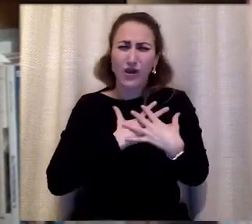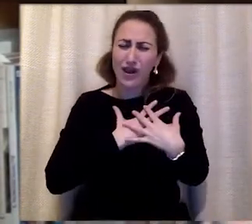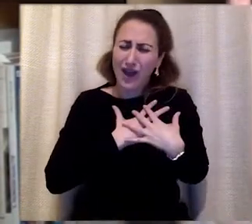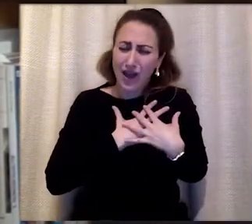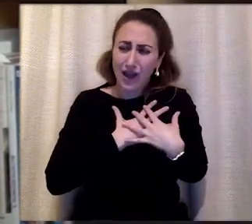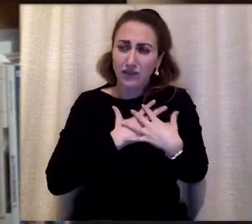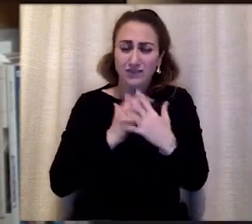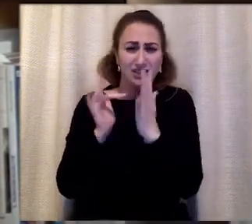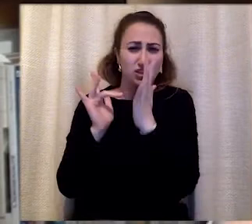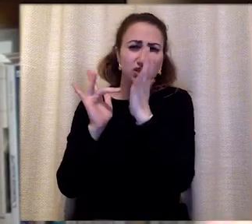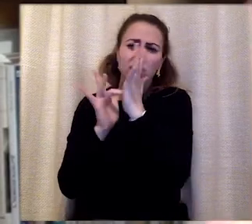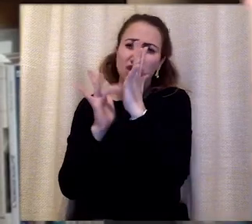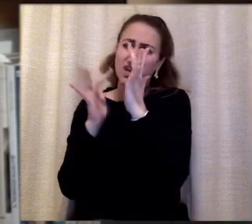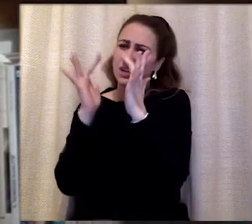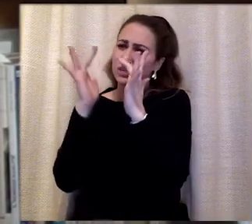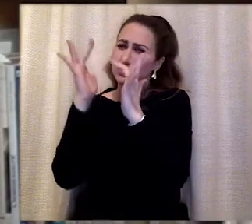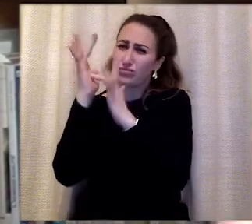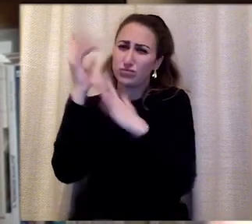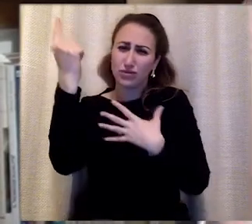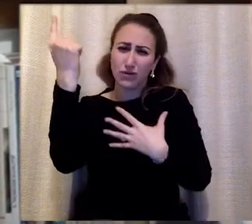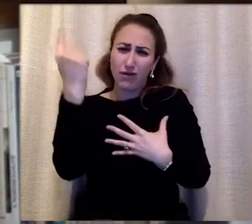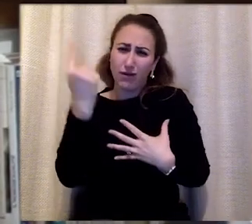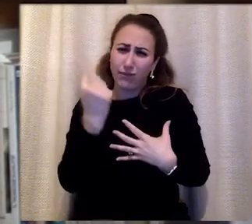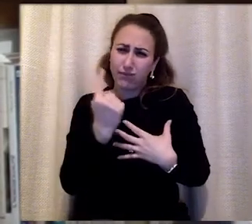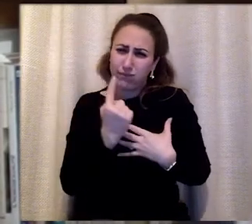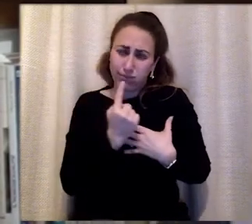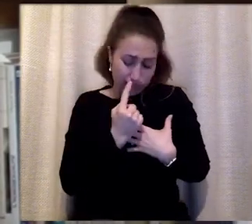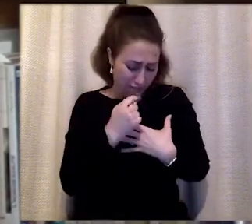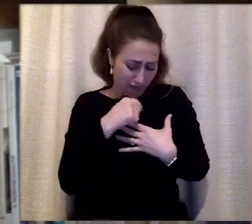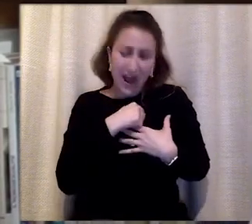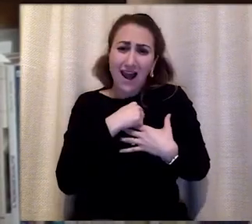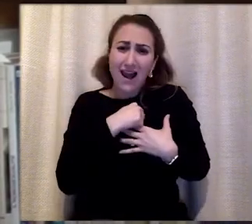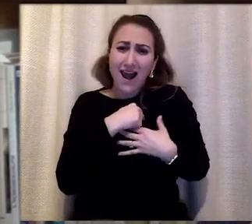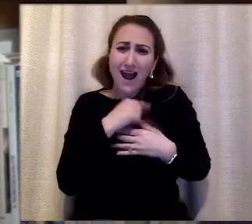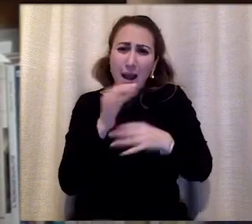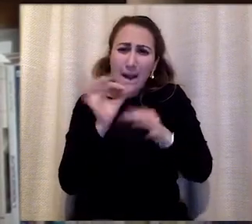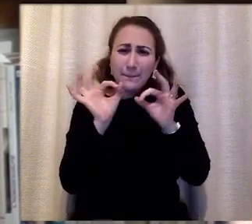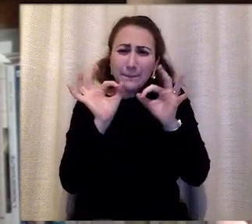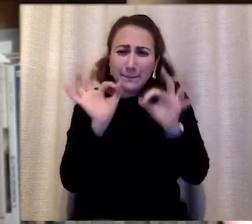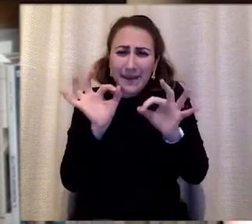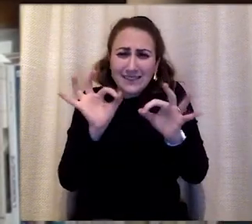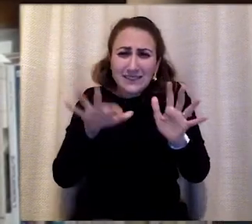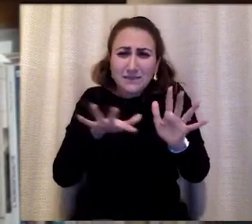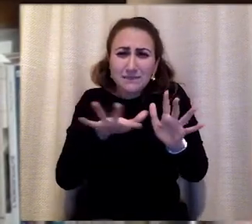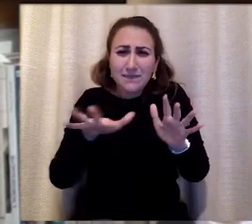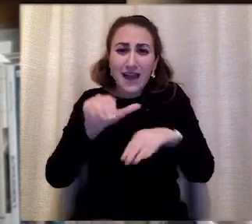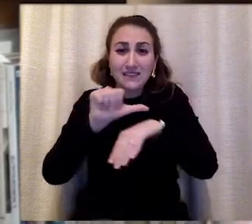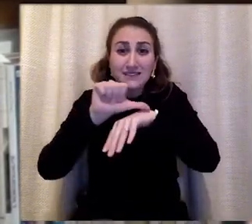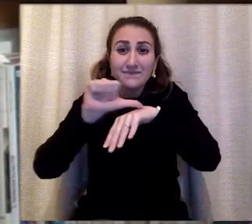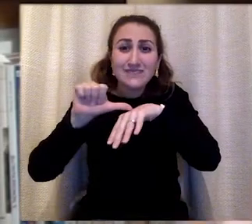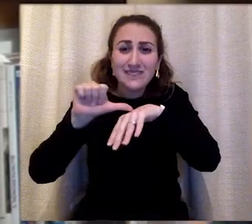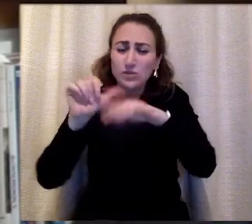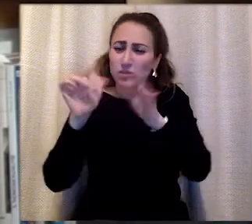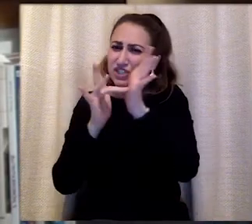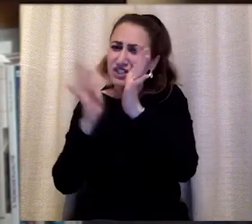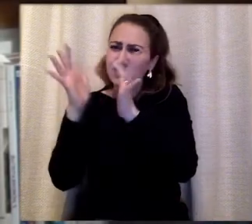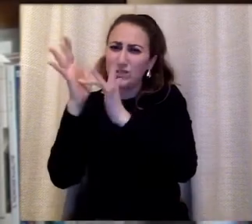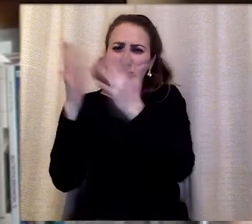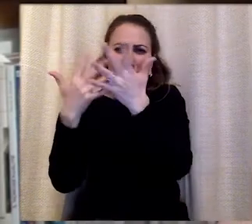qui vient mettre à l'endroit où la blessure a été faite, afin d'éviter que